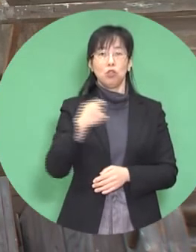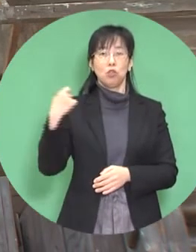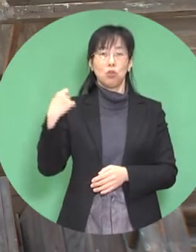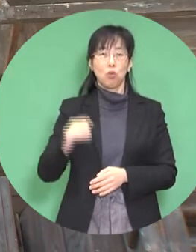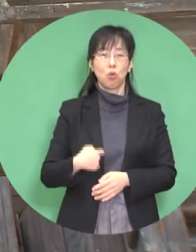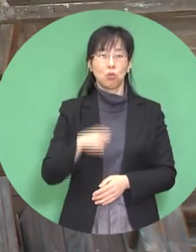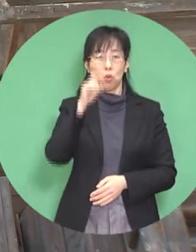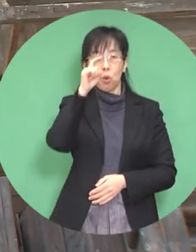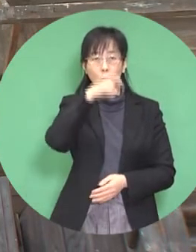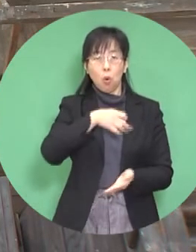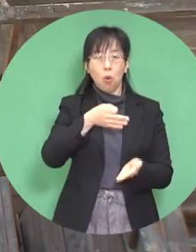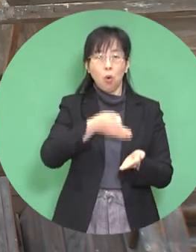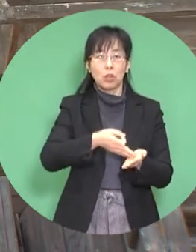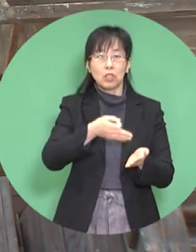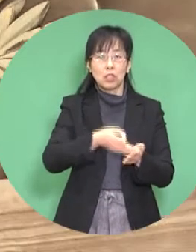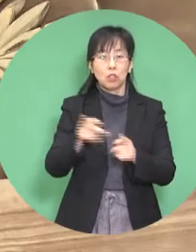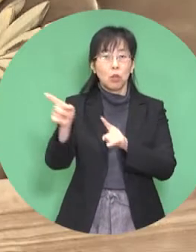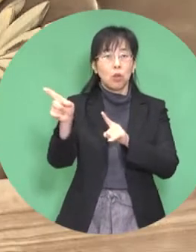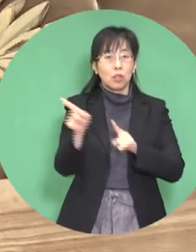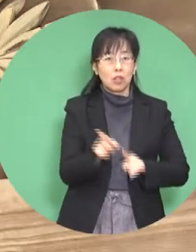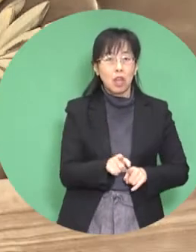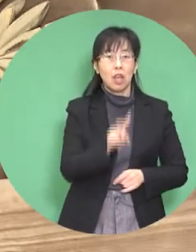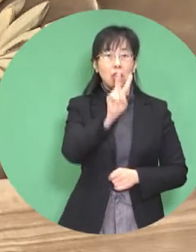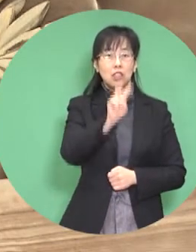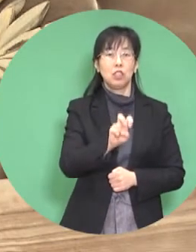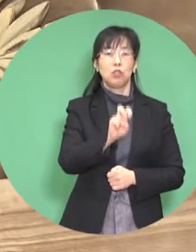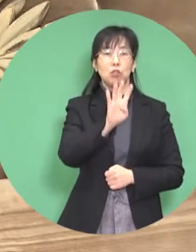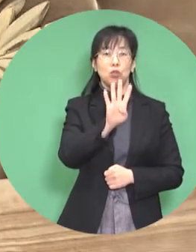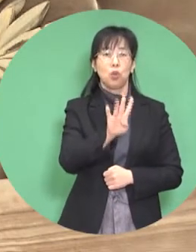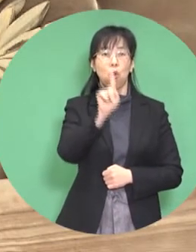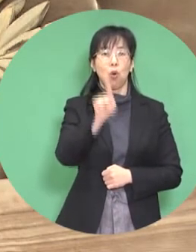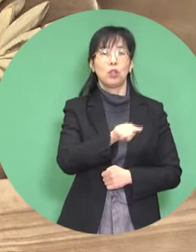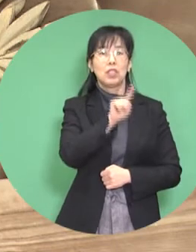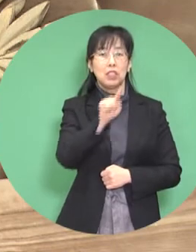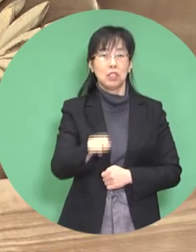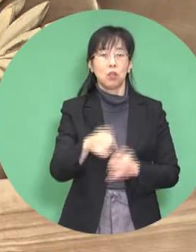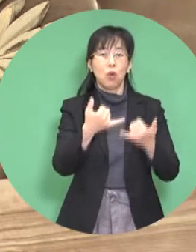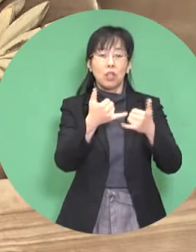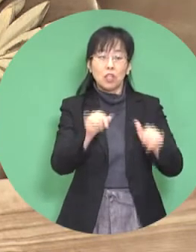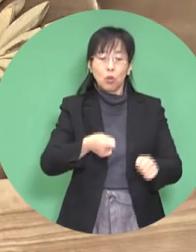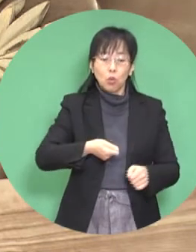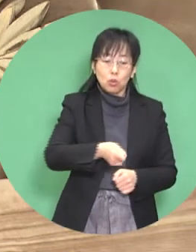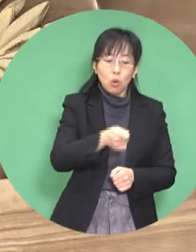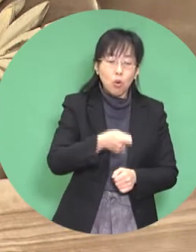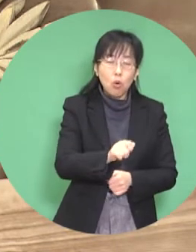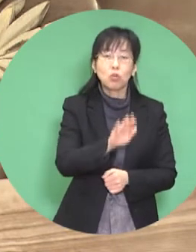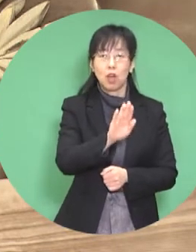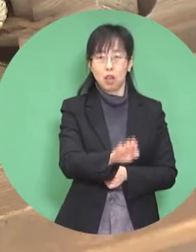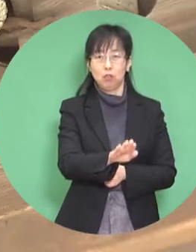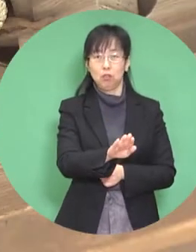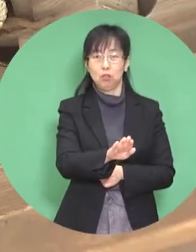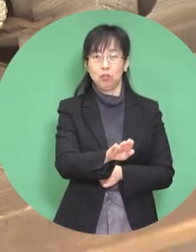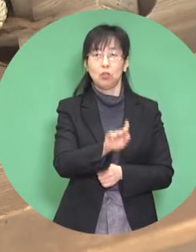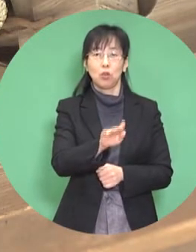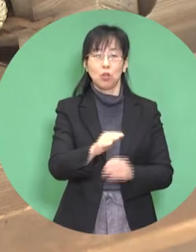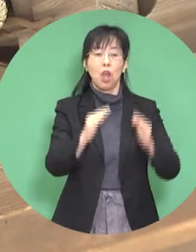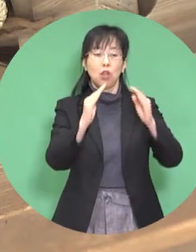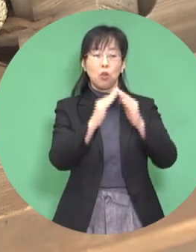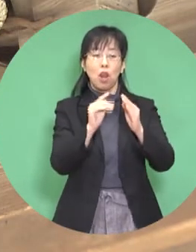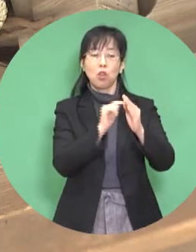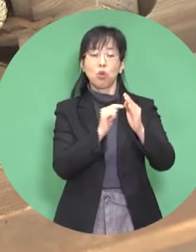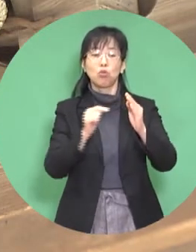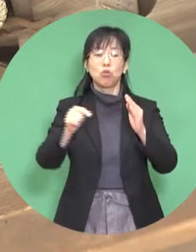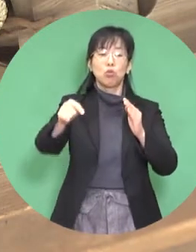ね、24人の、人物のですね、彫刻が施されています。こちらは如来堂をぐるっと回ってです